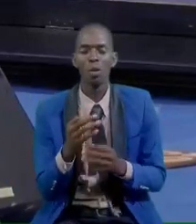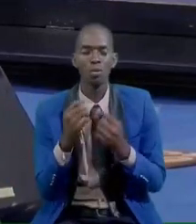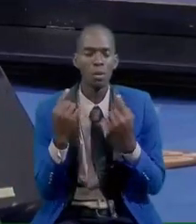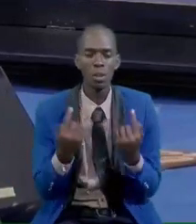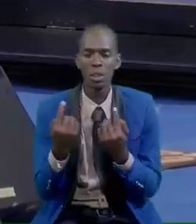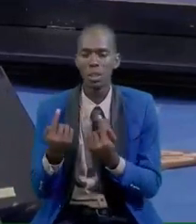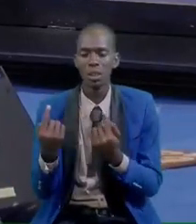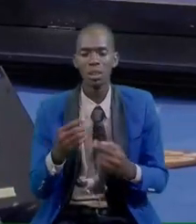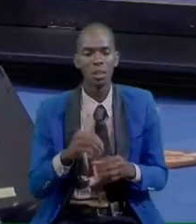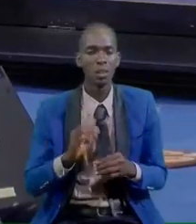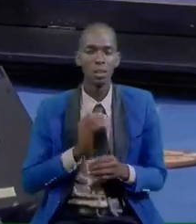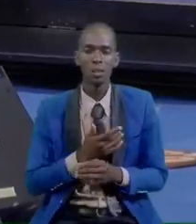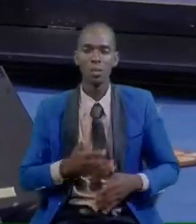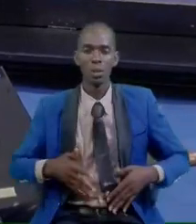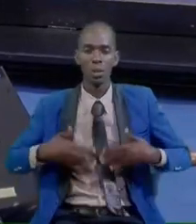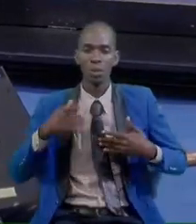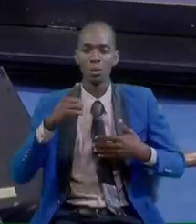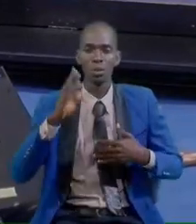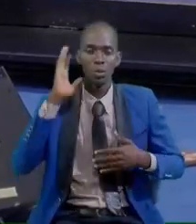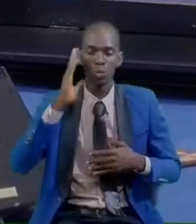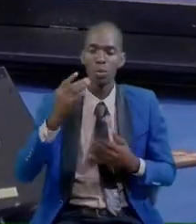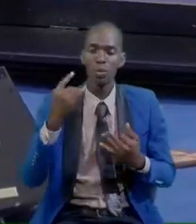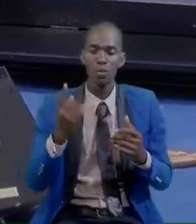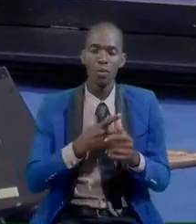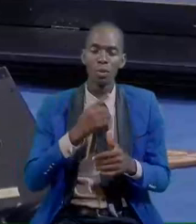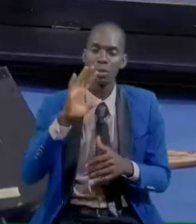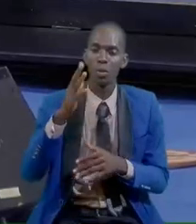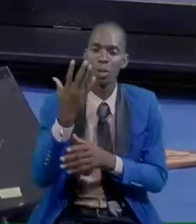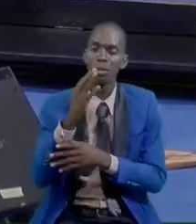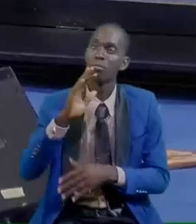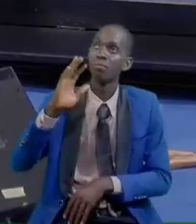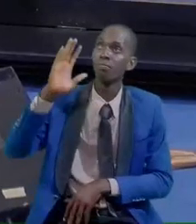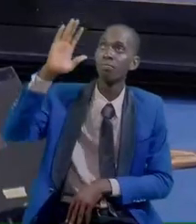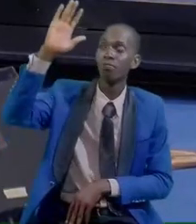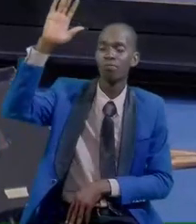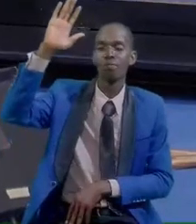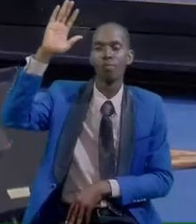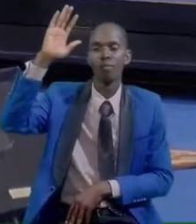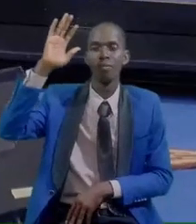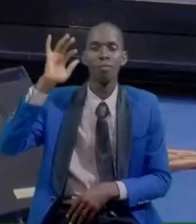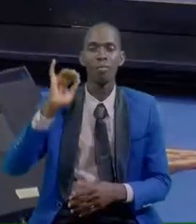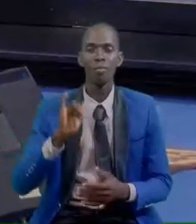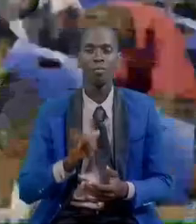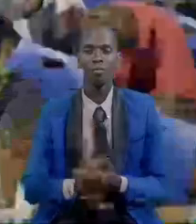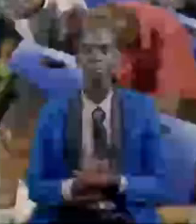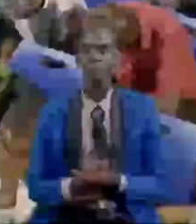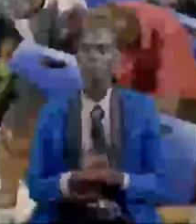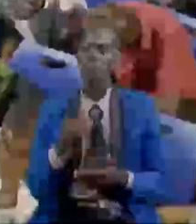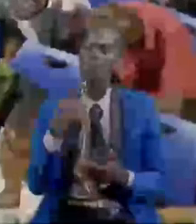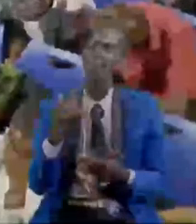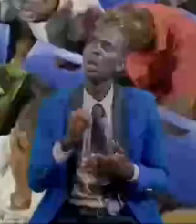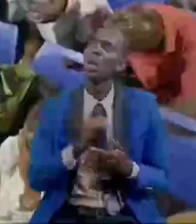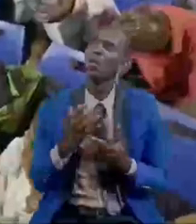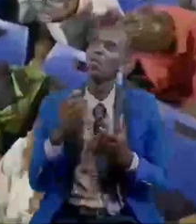du péché de nos vies, lève ta main C'est ce que je veux. Je veux ce